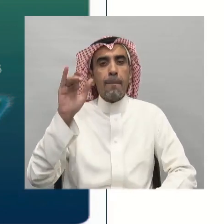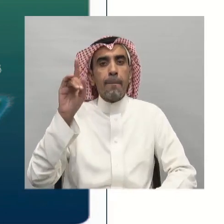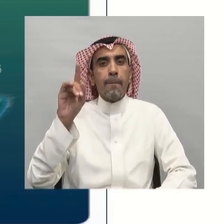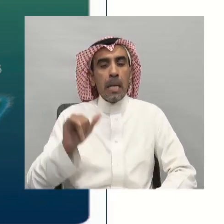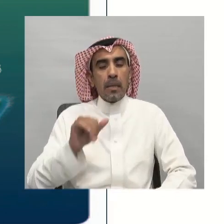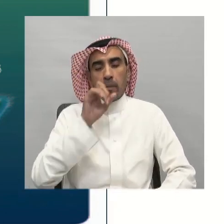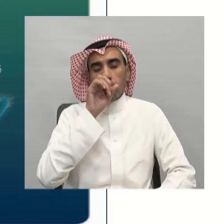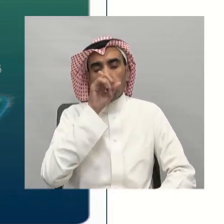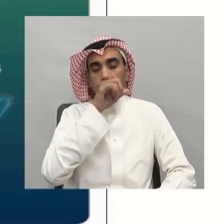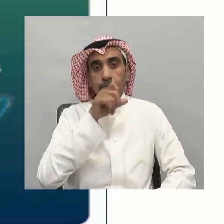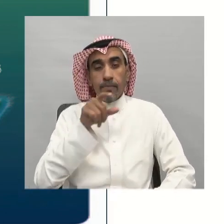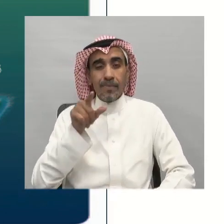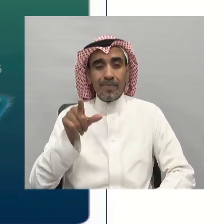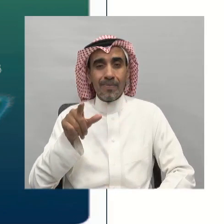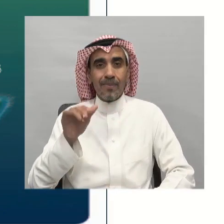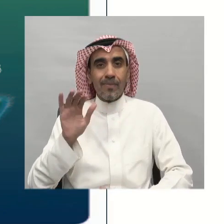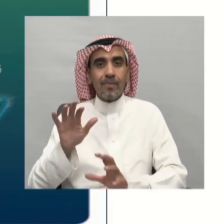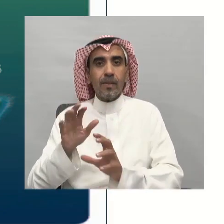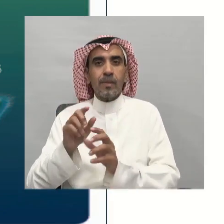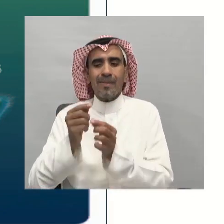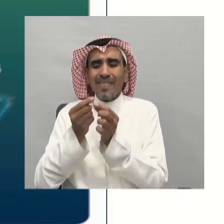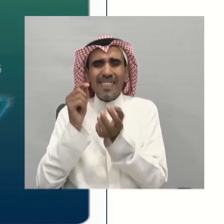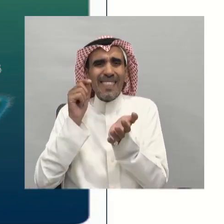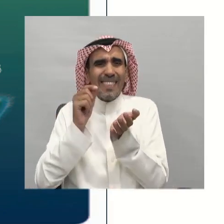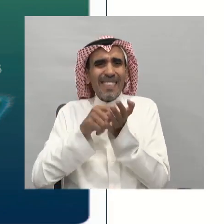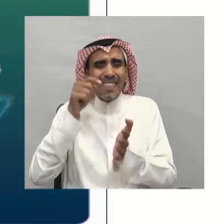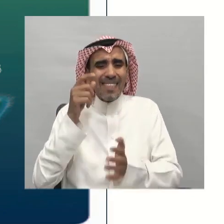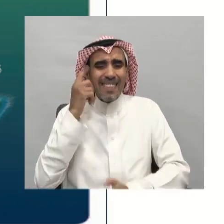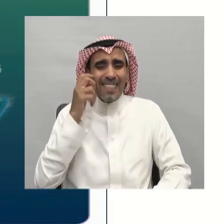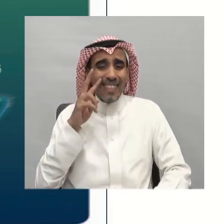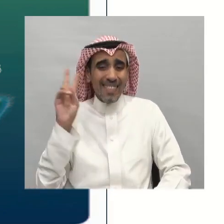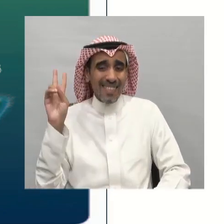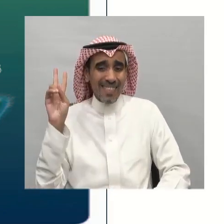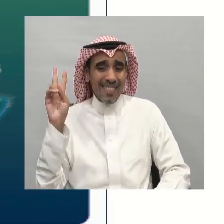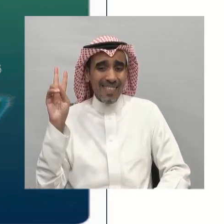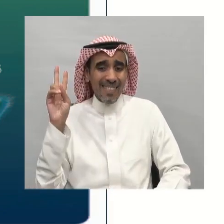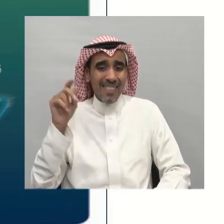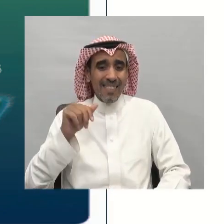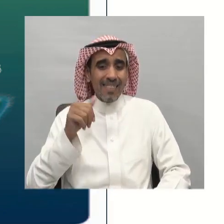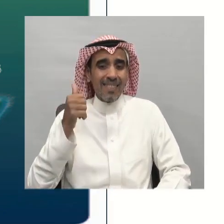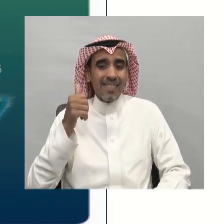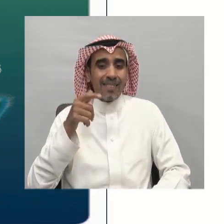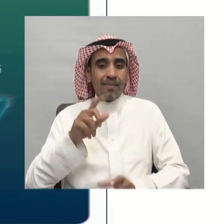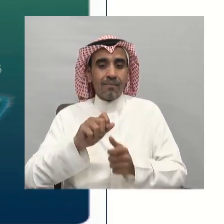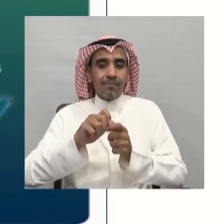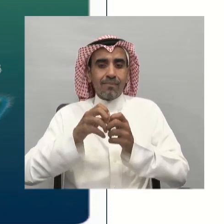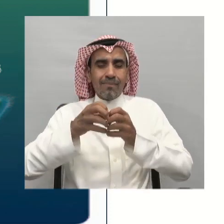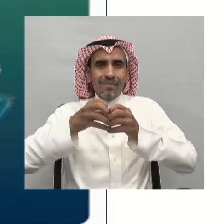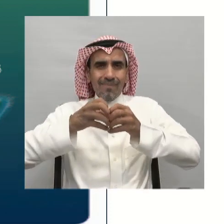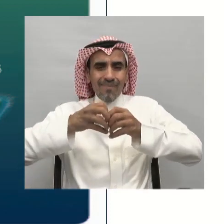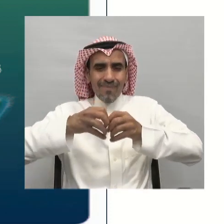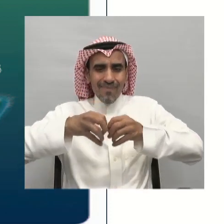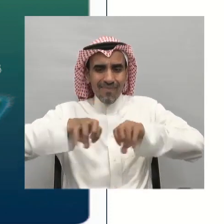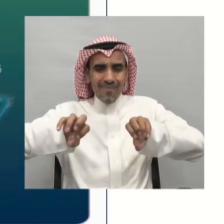هذا الطور البوليبي يتكون لدينا ماذا؟ برعم كما نلاحظ في هذه الصورة. هذا البرعم ينفصل كما نلاحظ،